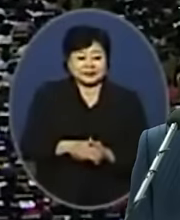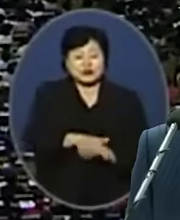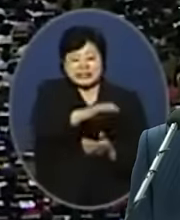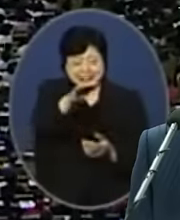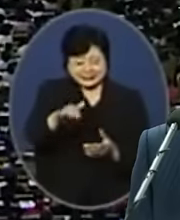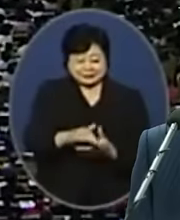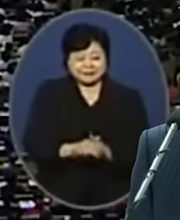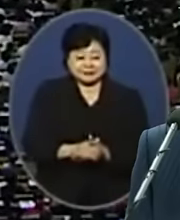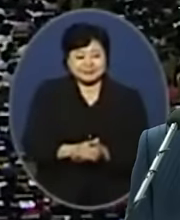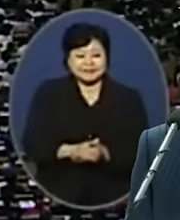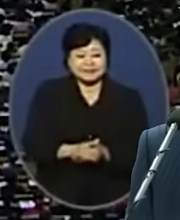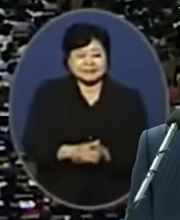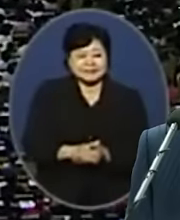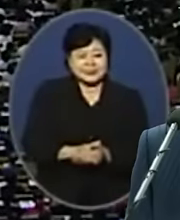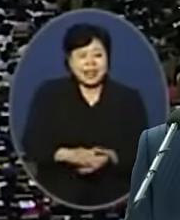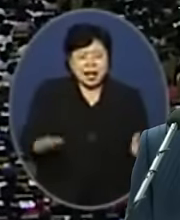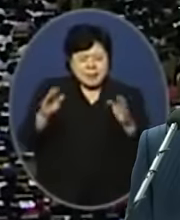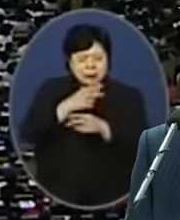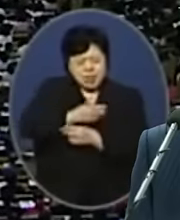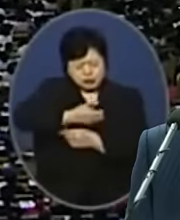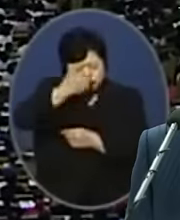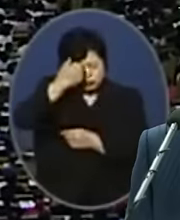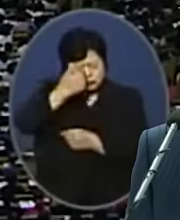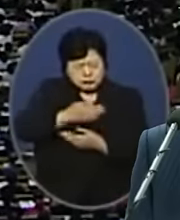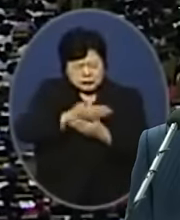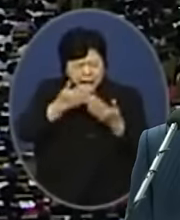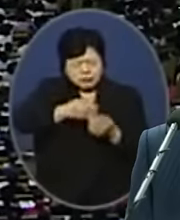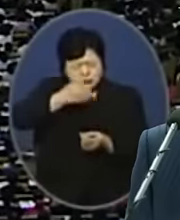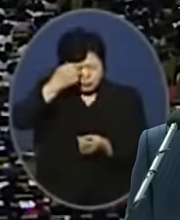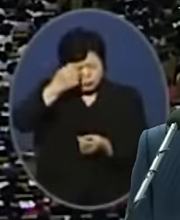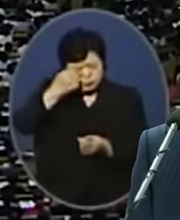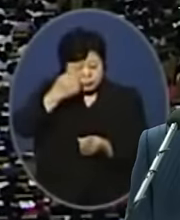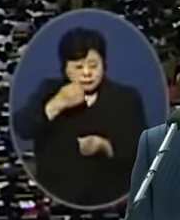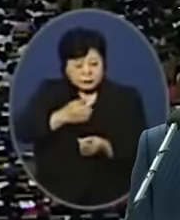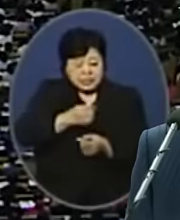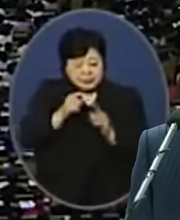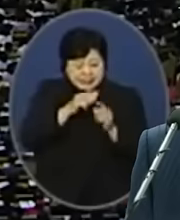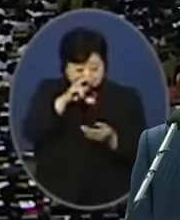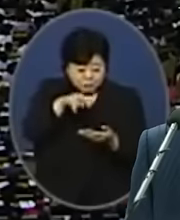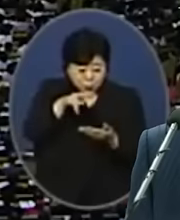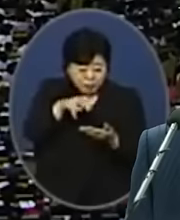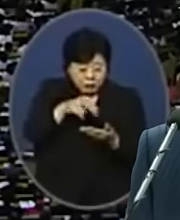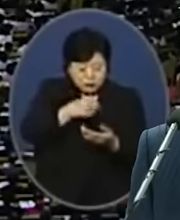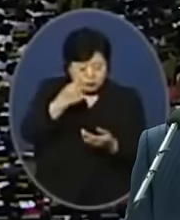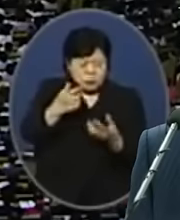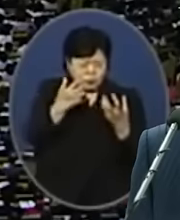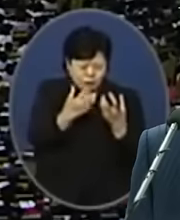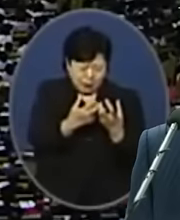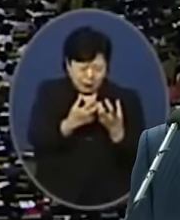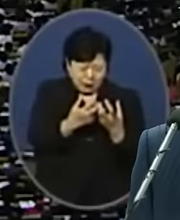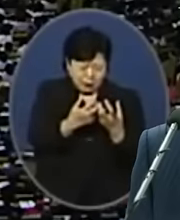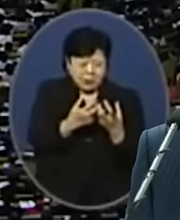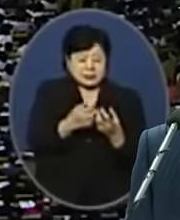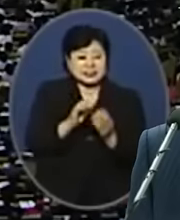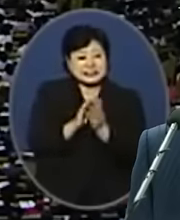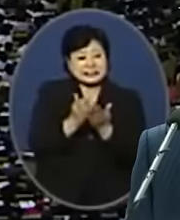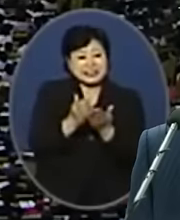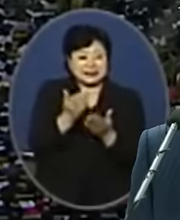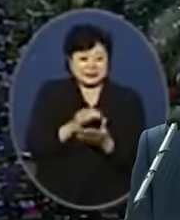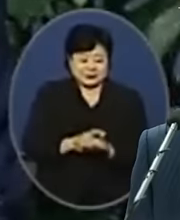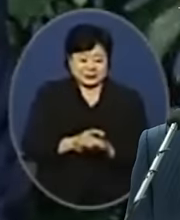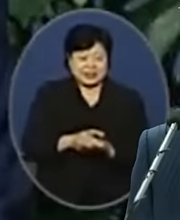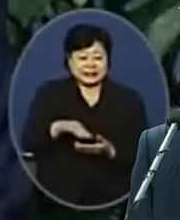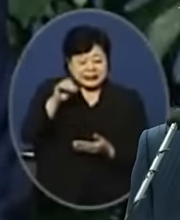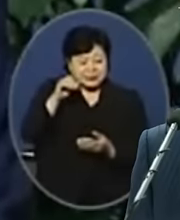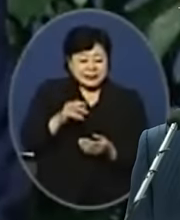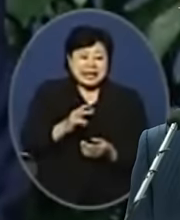우리가 밤에 꿈을 꾸든 낮에 꿈을 꾸든 성경은 꿈으로 꽉 들어찬 책인 것입니다.